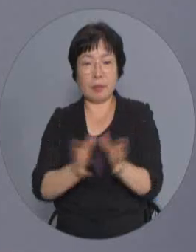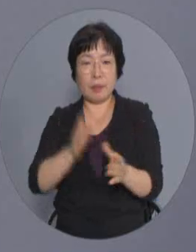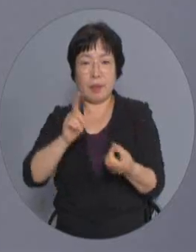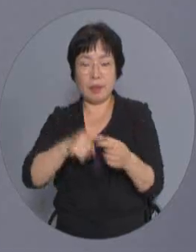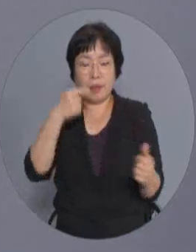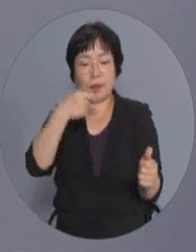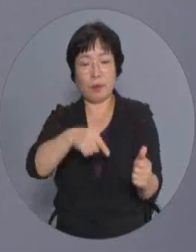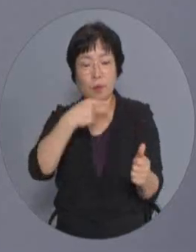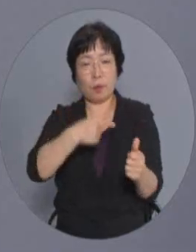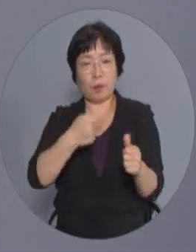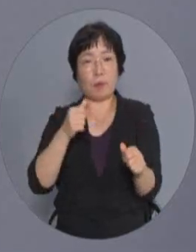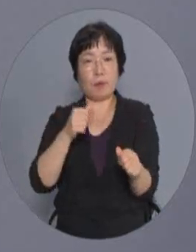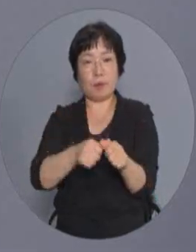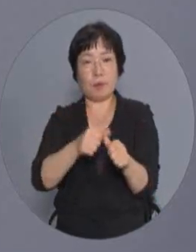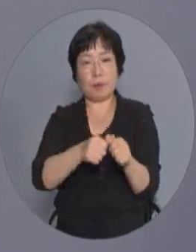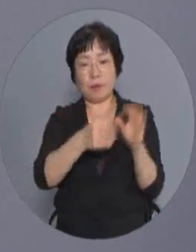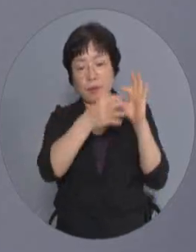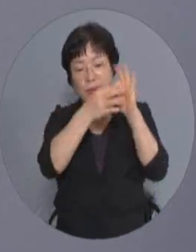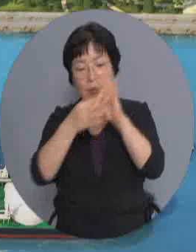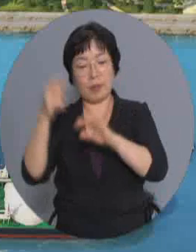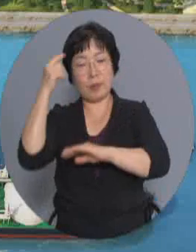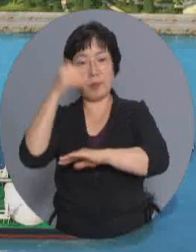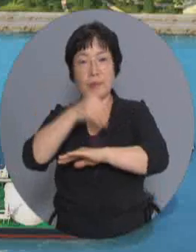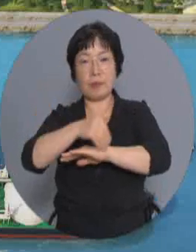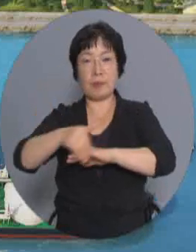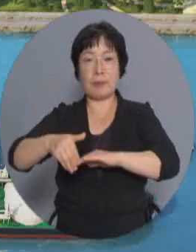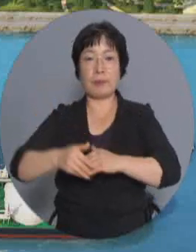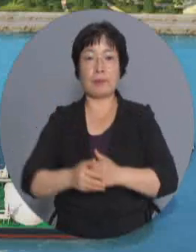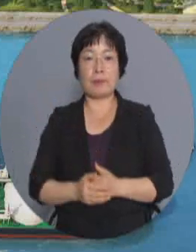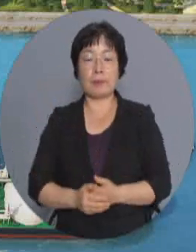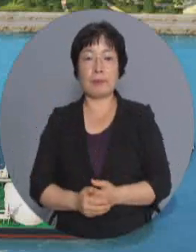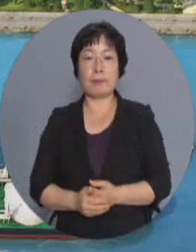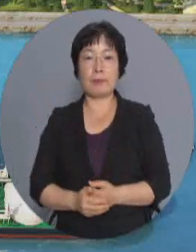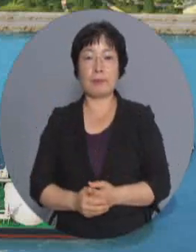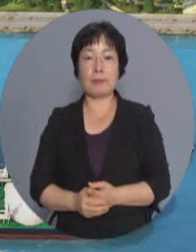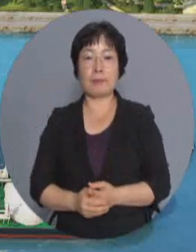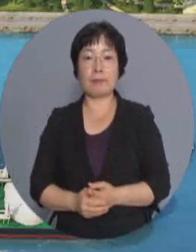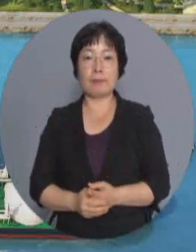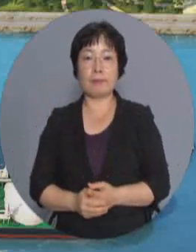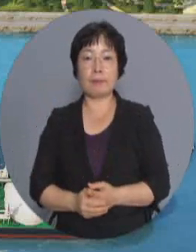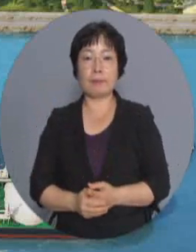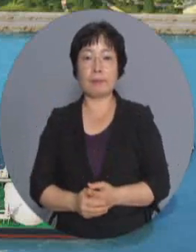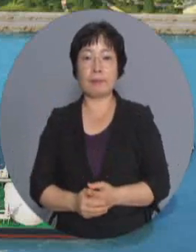교육과 컨설팅을 진행할 계획입니다. MBC 뉴스 문형철입니다.